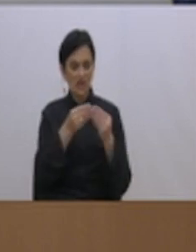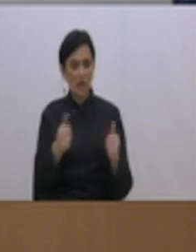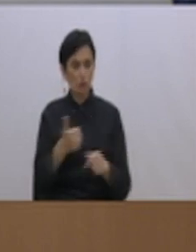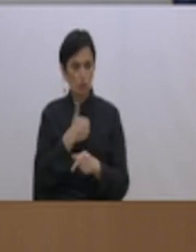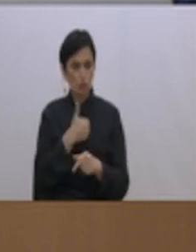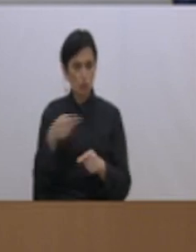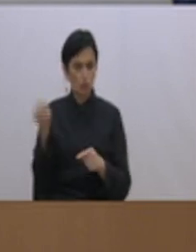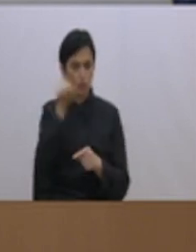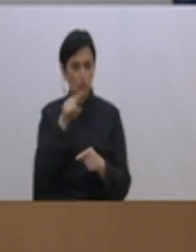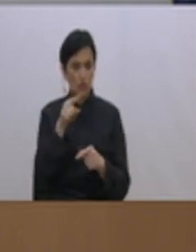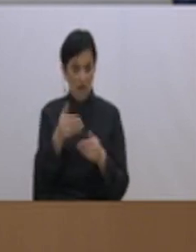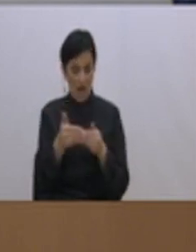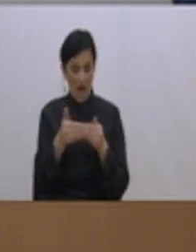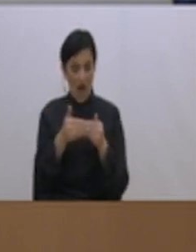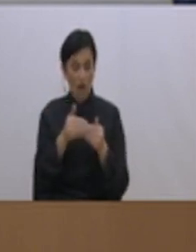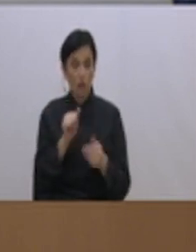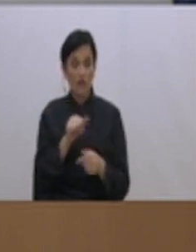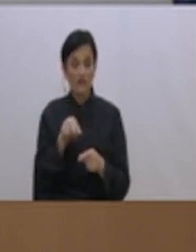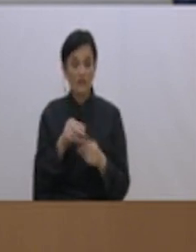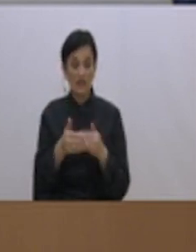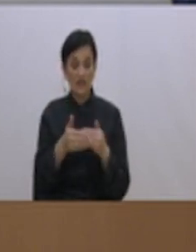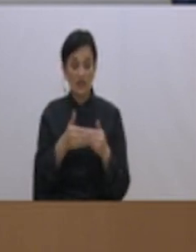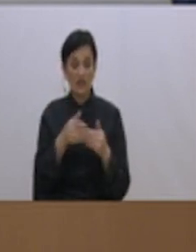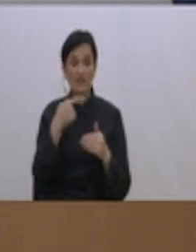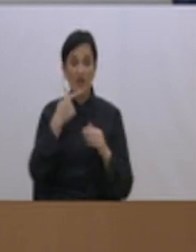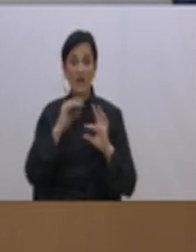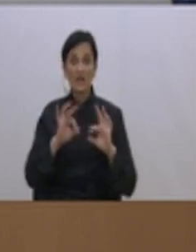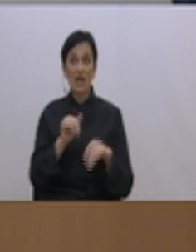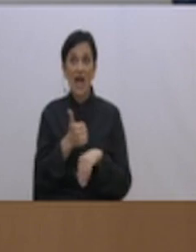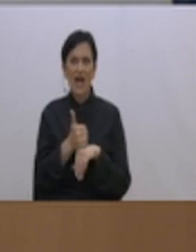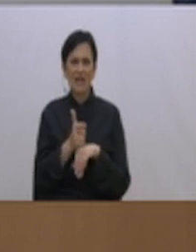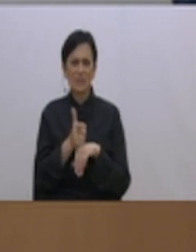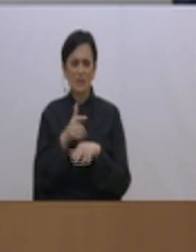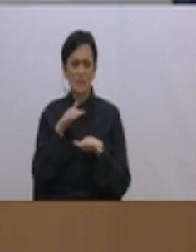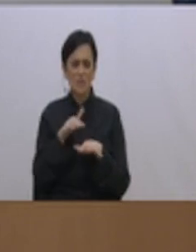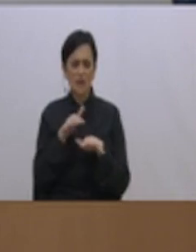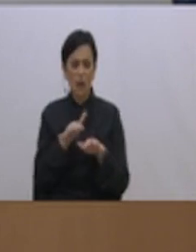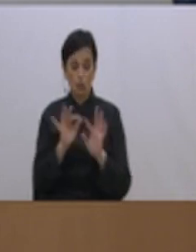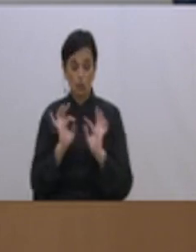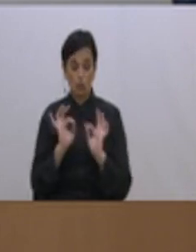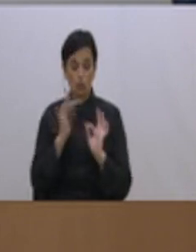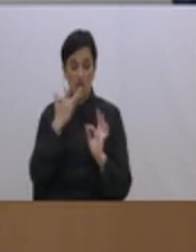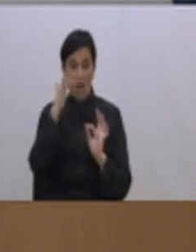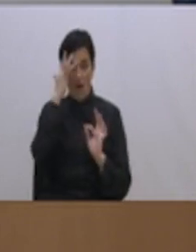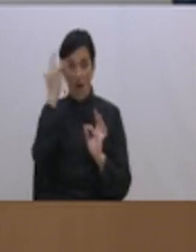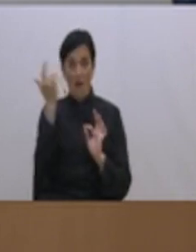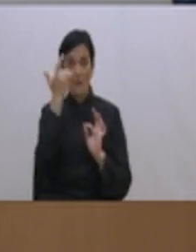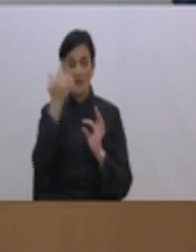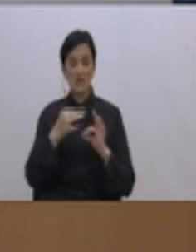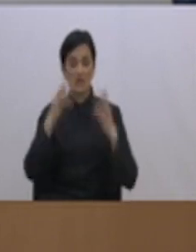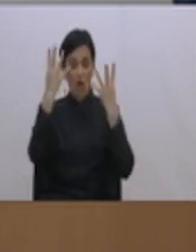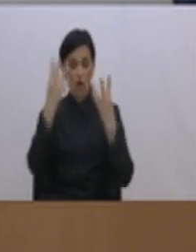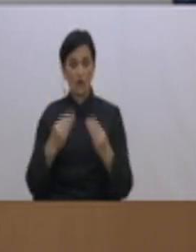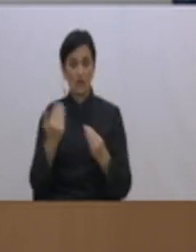სურთ. ახლოვდება ივლისის თვე და დაანონსებული LGBT პრაიდი. ზუსტად ამერიკის დამოუკიდებლობის დღის